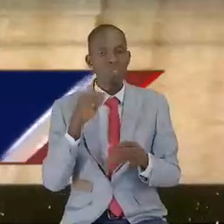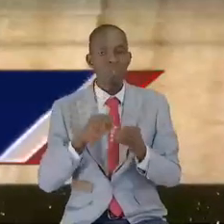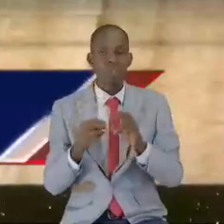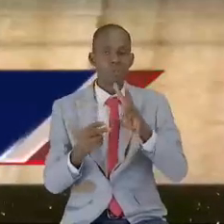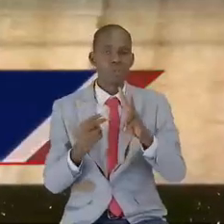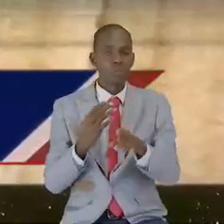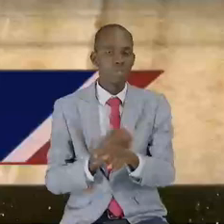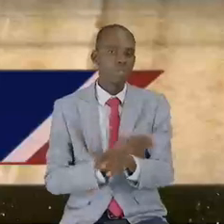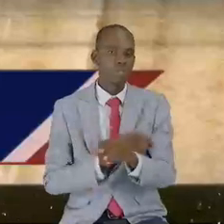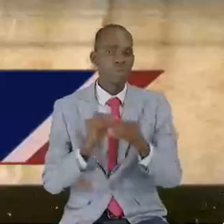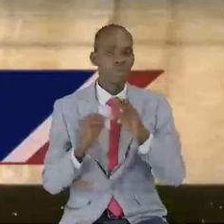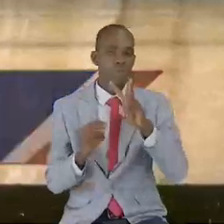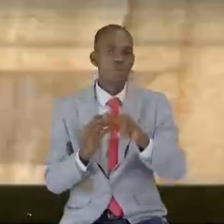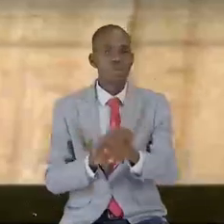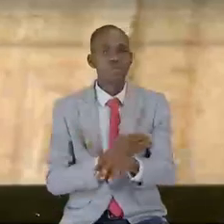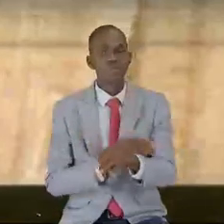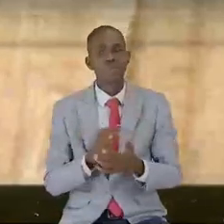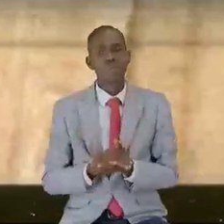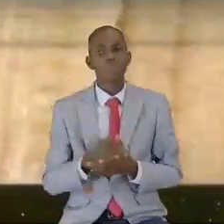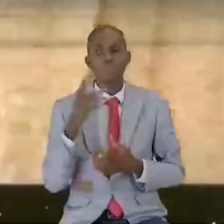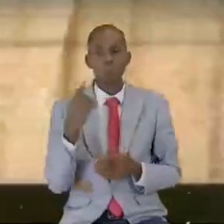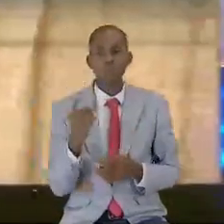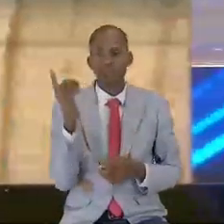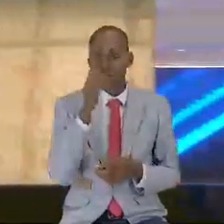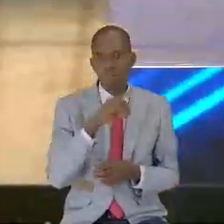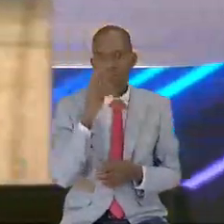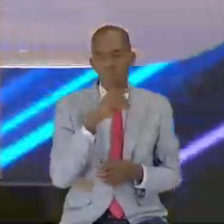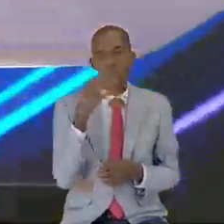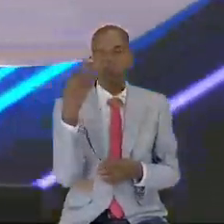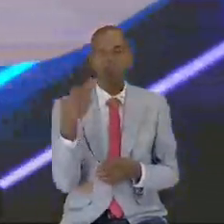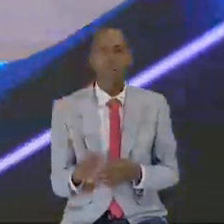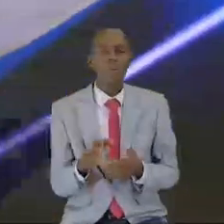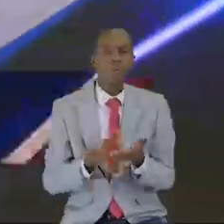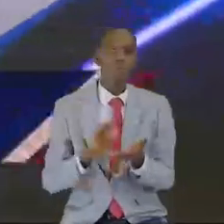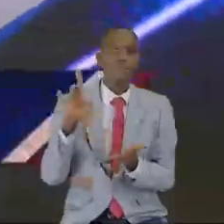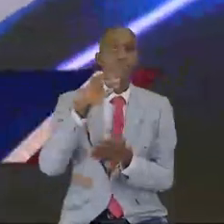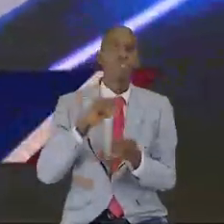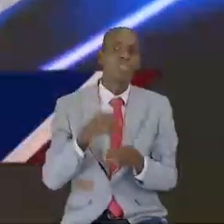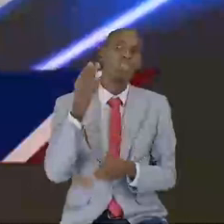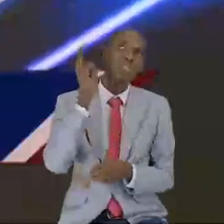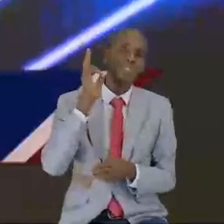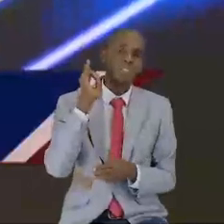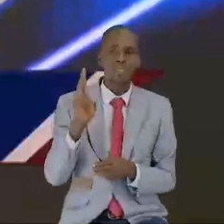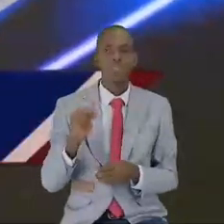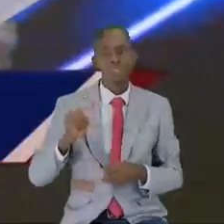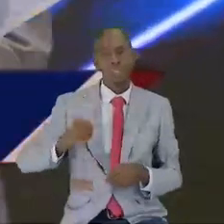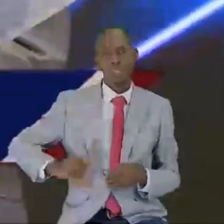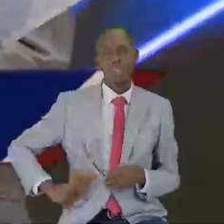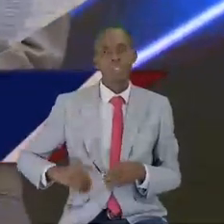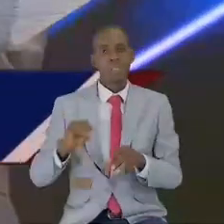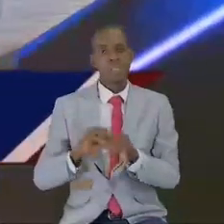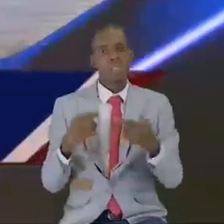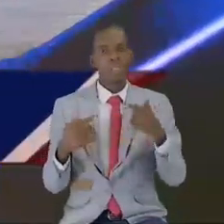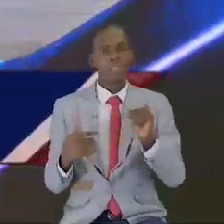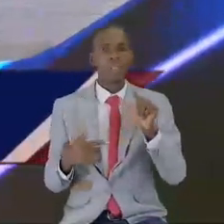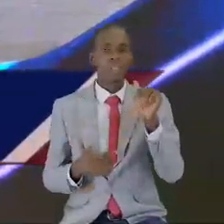élément maintenant, la fausseté de se glorifier dans la circoncision historique. En